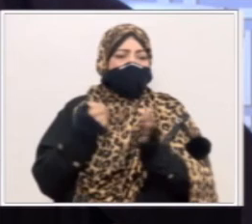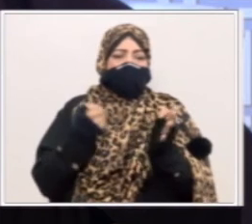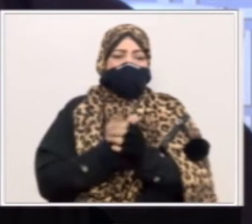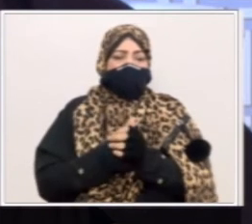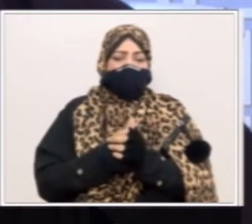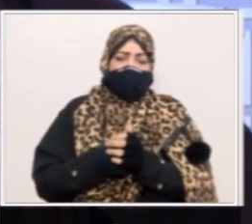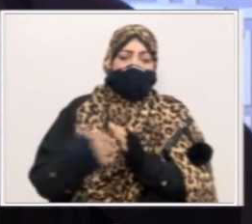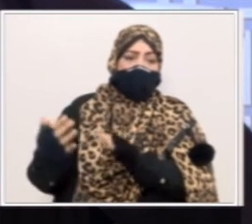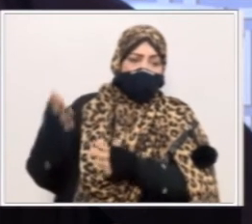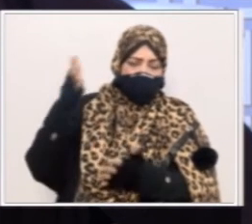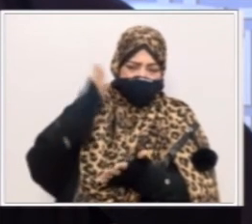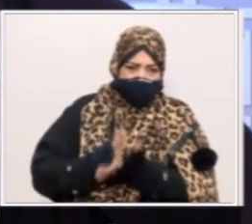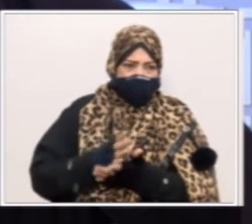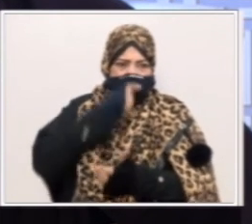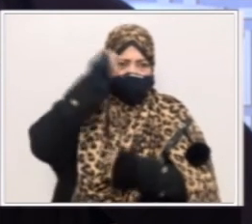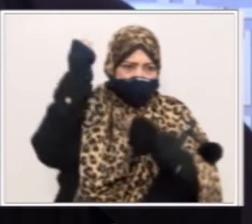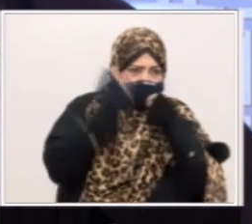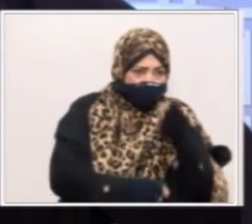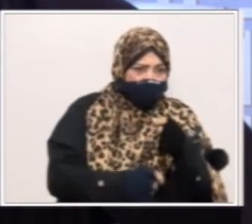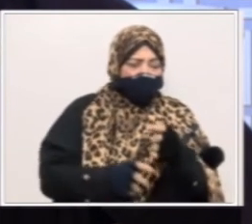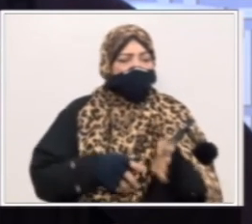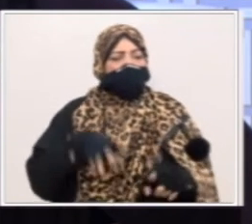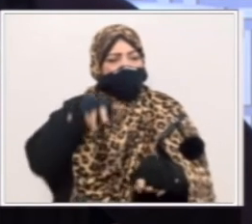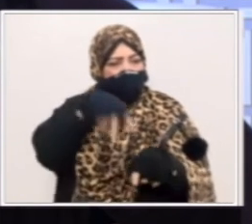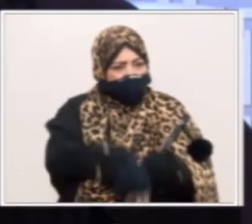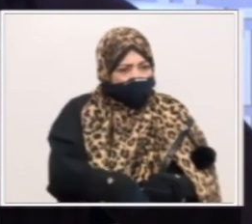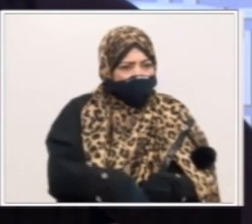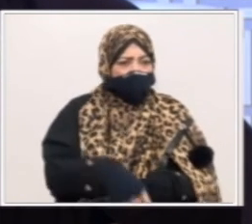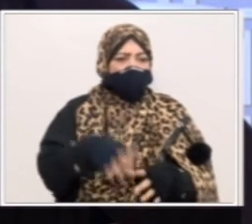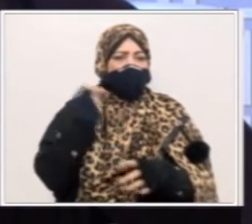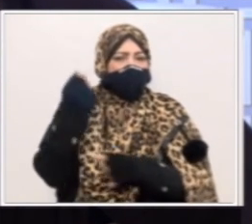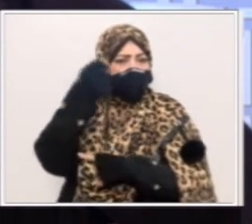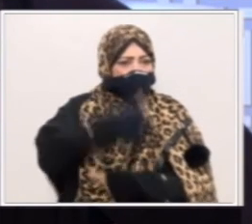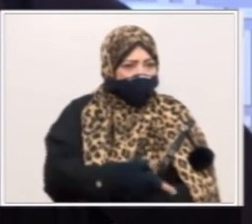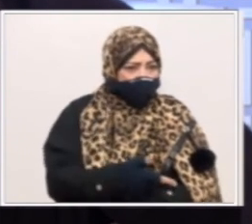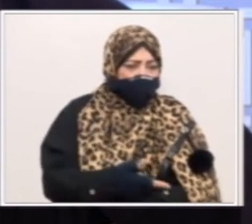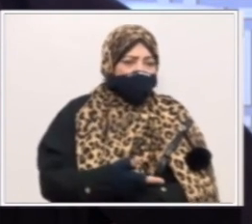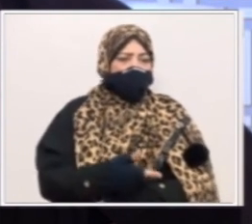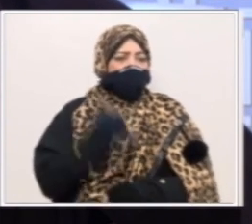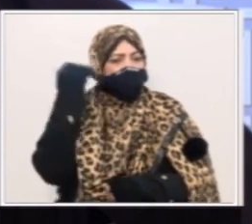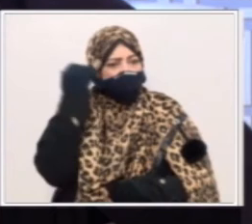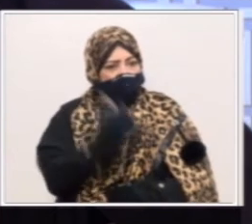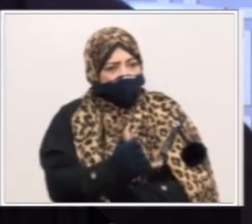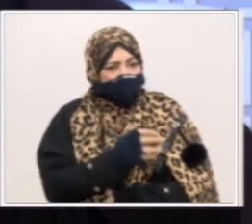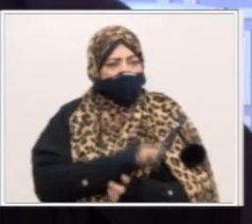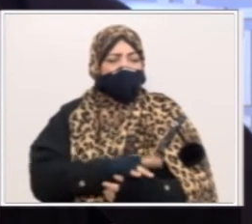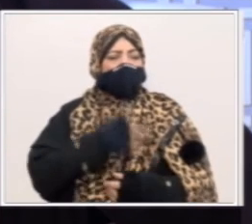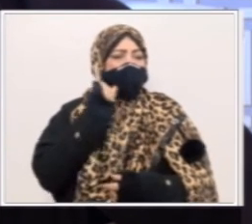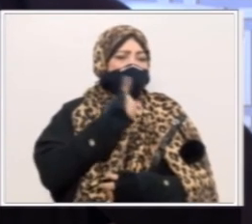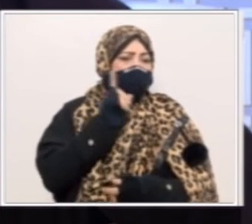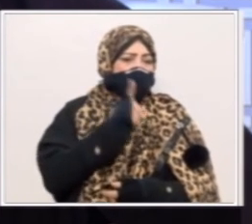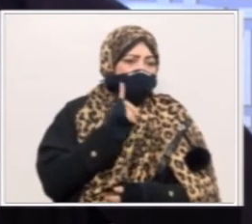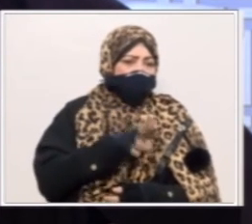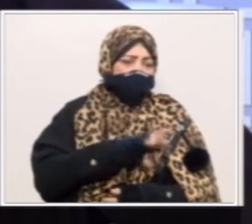عدم المبيت معها وعدم الاهتمام بها أو لكرهها يكرهها ويضربها ويهضم حقوقها فلها ذلك.